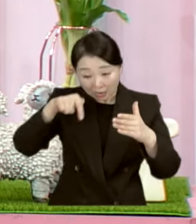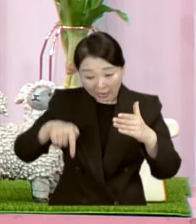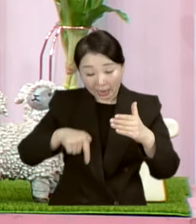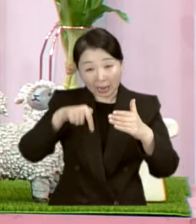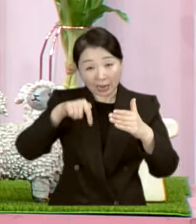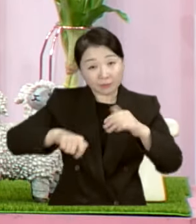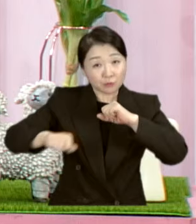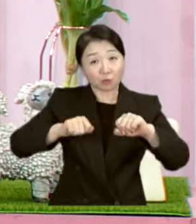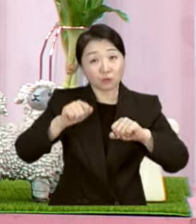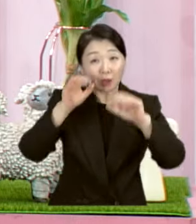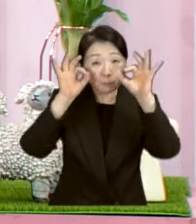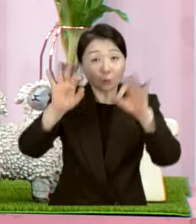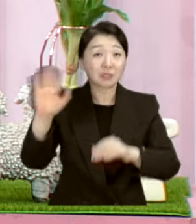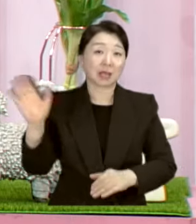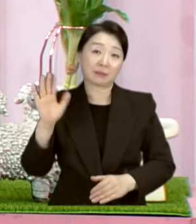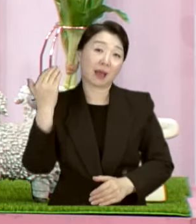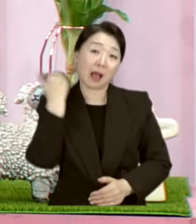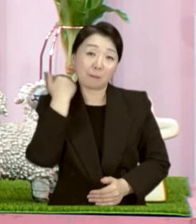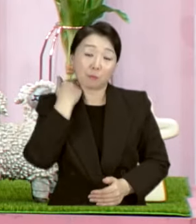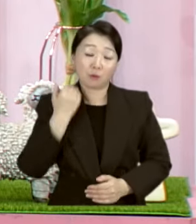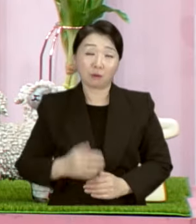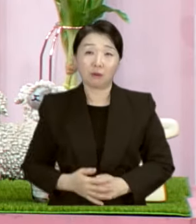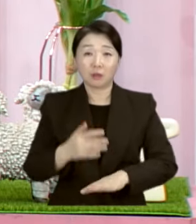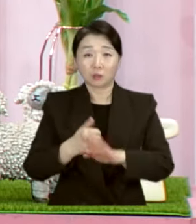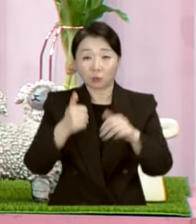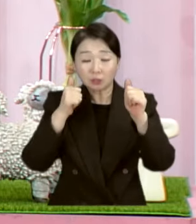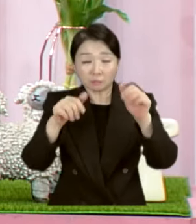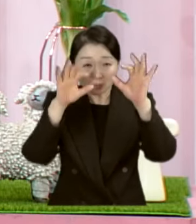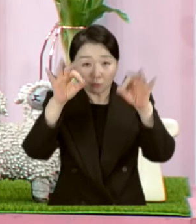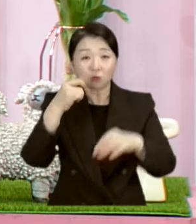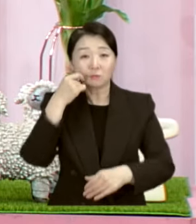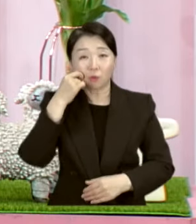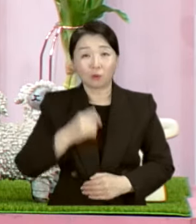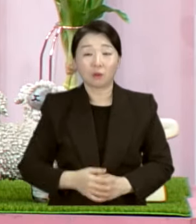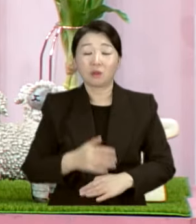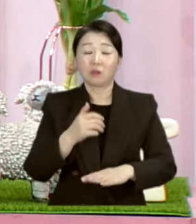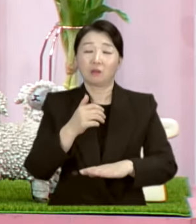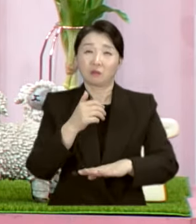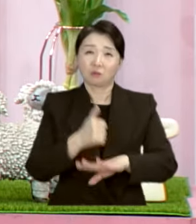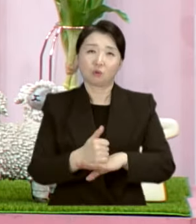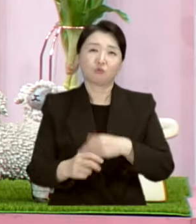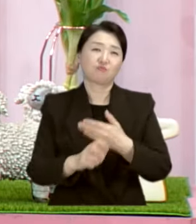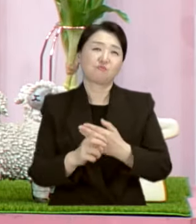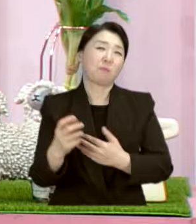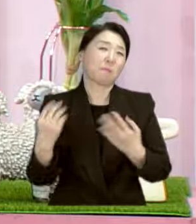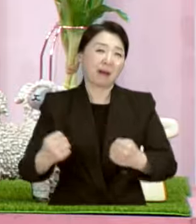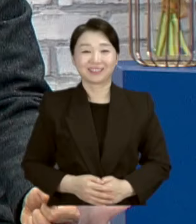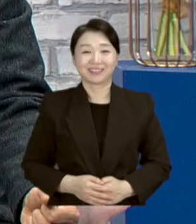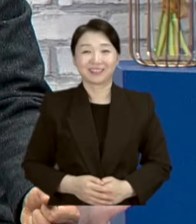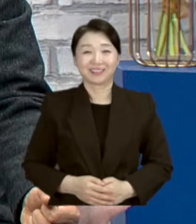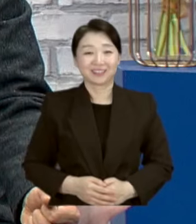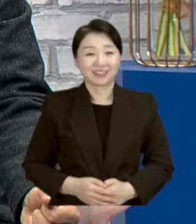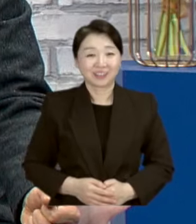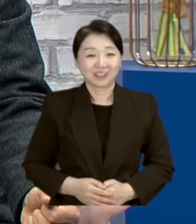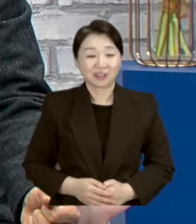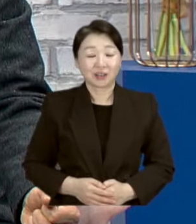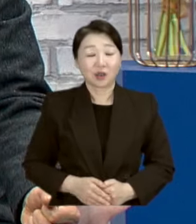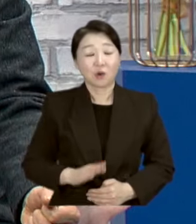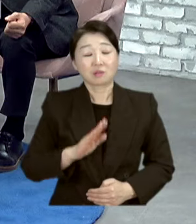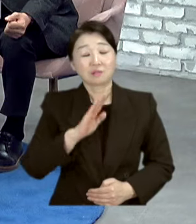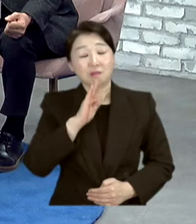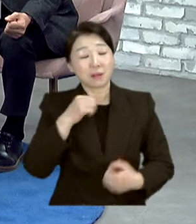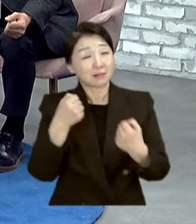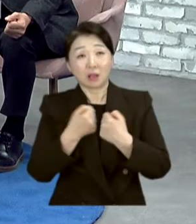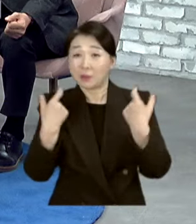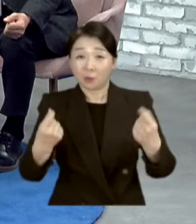속의 동작은 보이지 않기 때문에 네. 심판들이 볼 수 없기 때문에 그렇게 불법을 저지르고 합니다. 와, 진짜 그러면